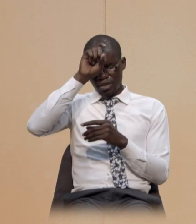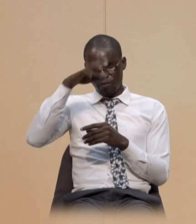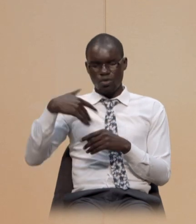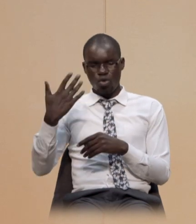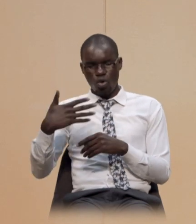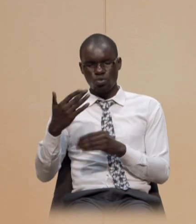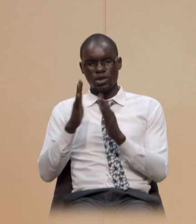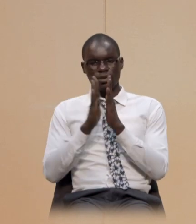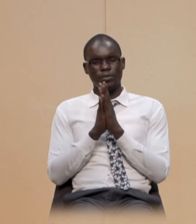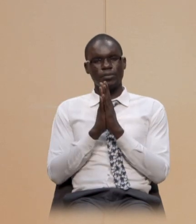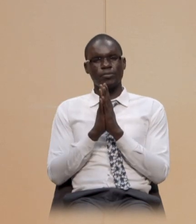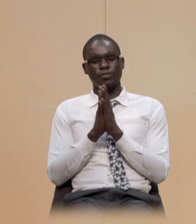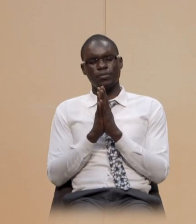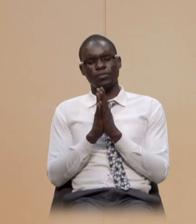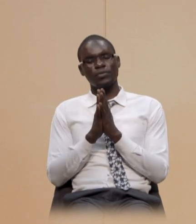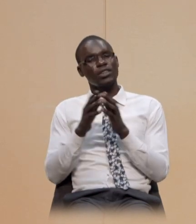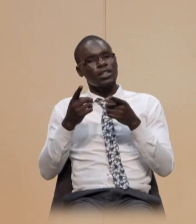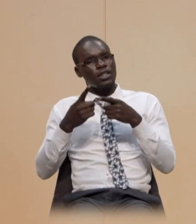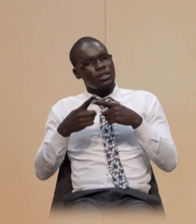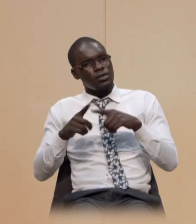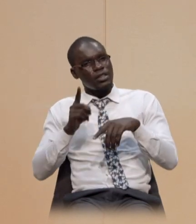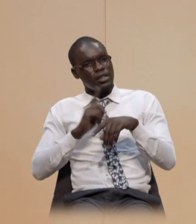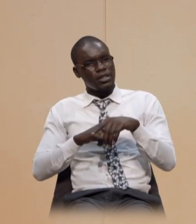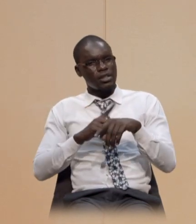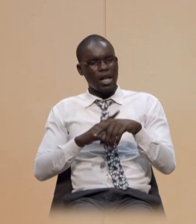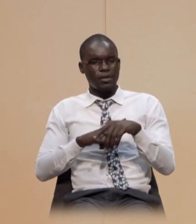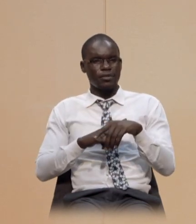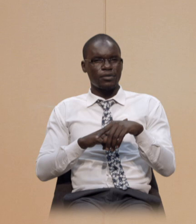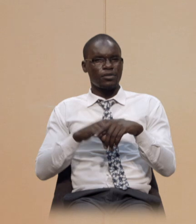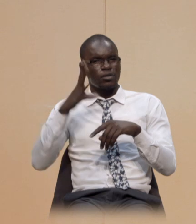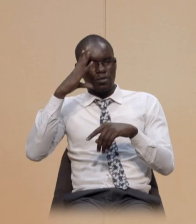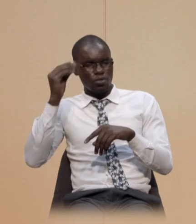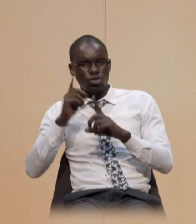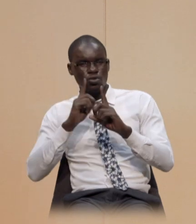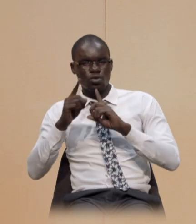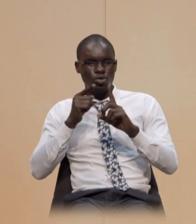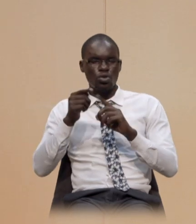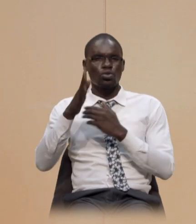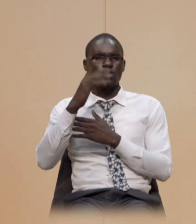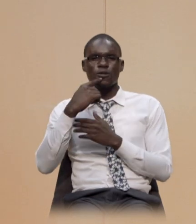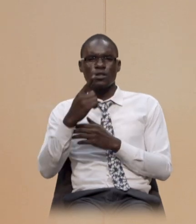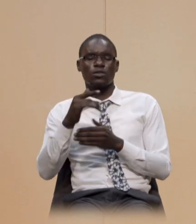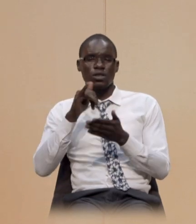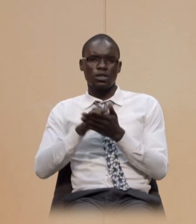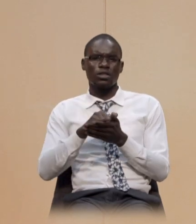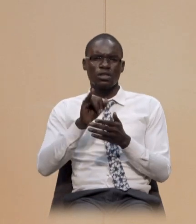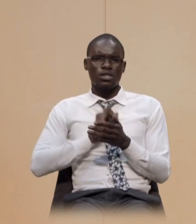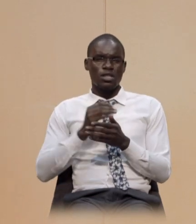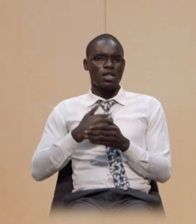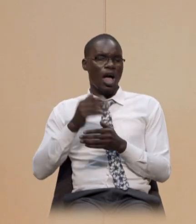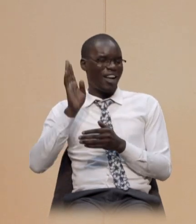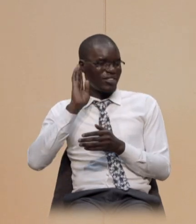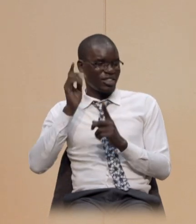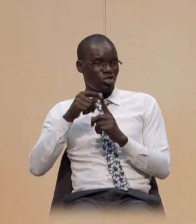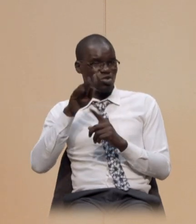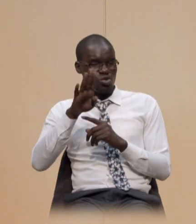wanaomba. Lakini Musa alipoongea na Mungu akamwambia ya kwamba nimesikia